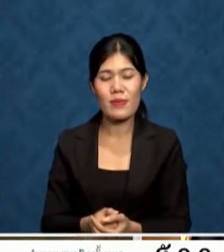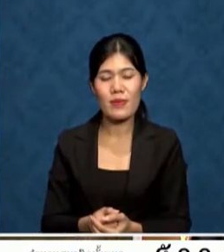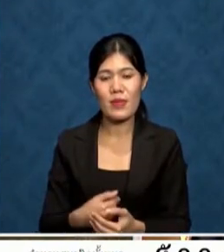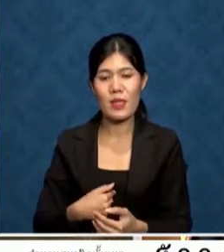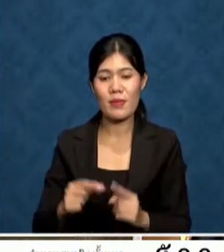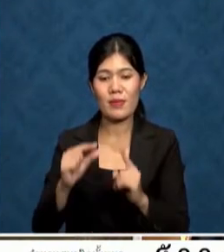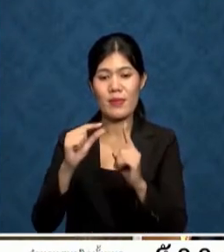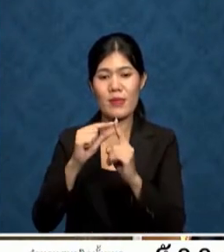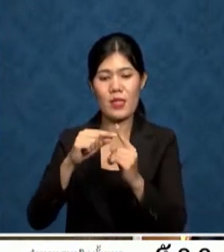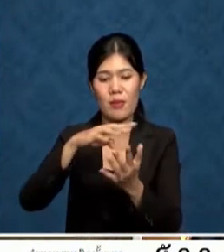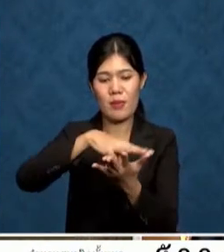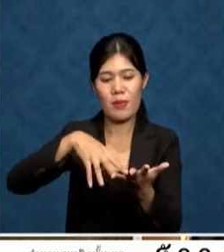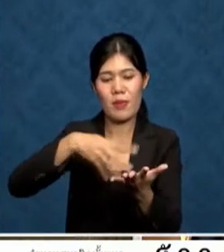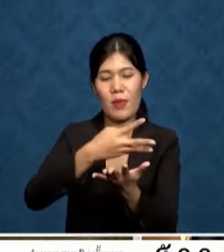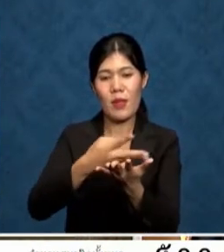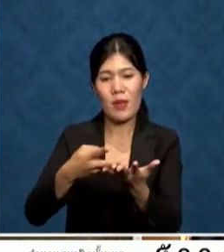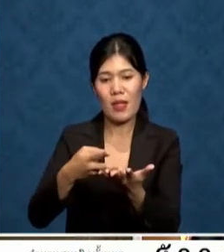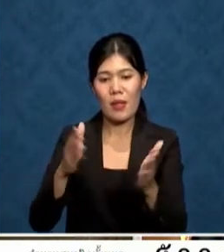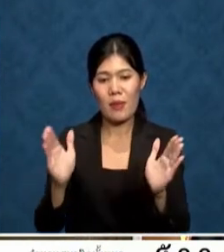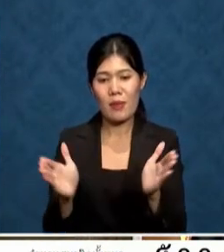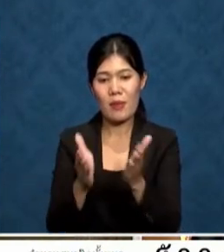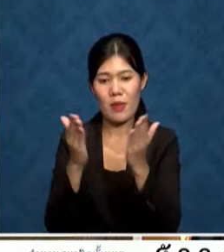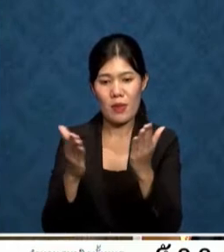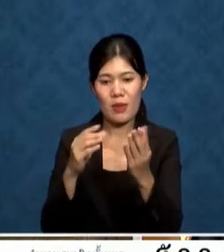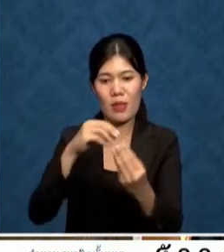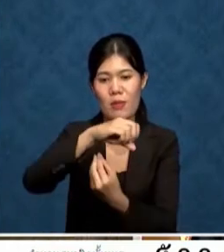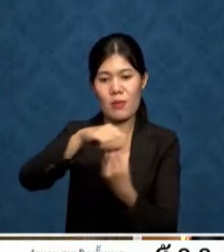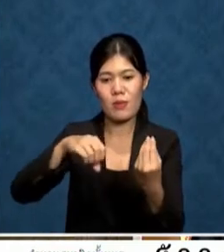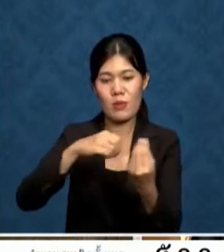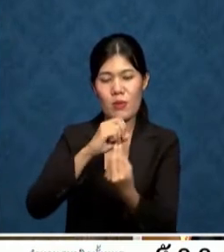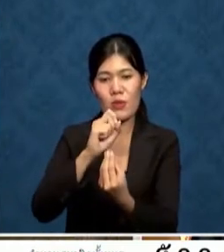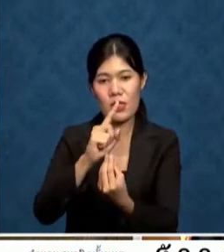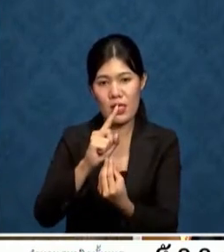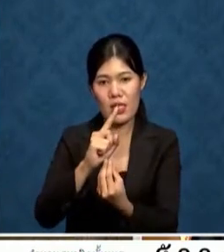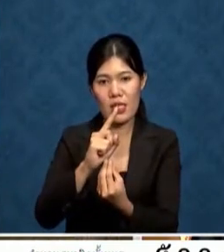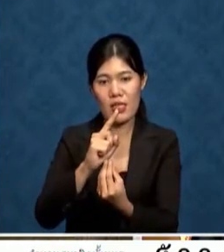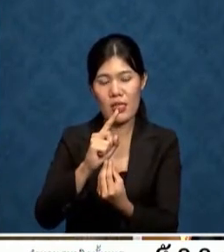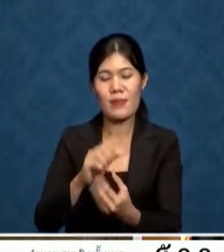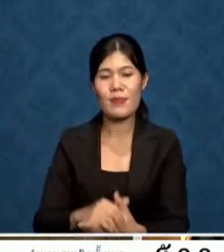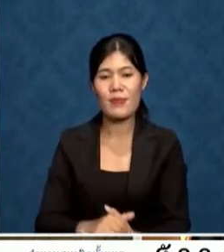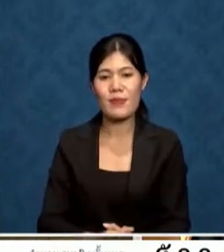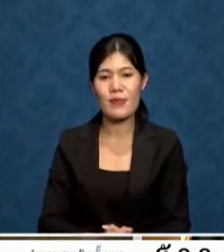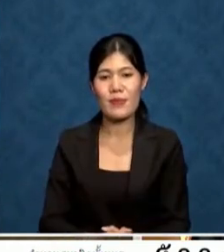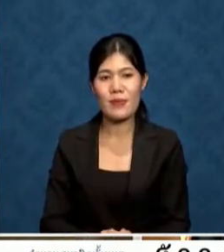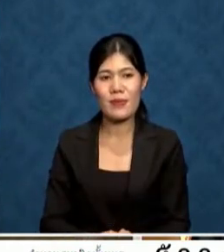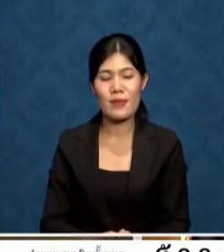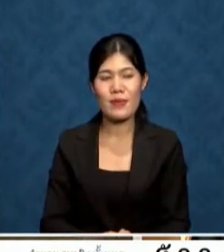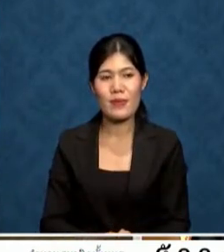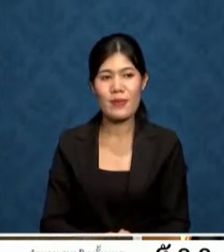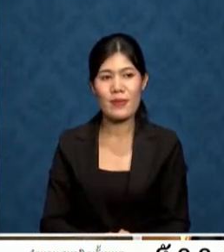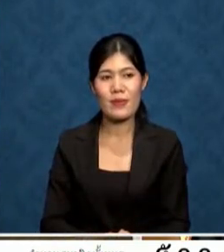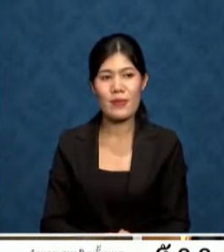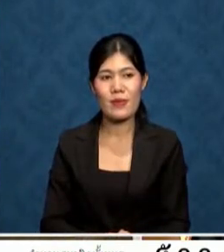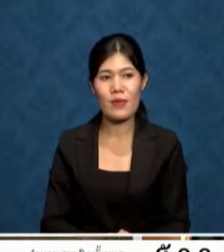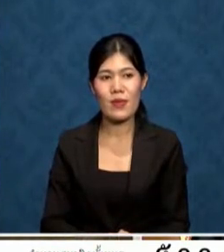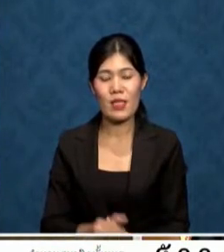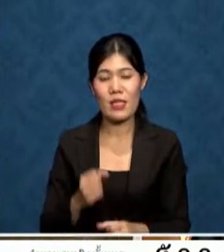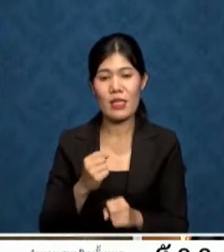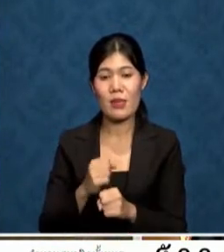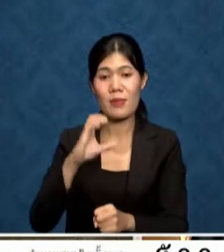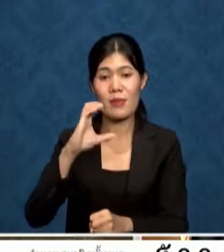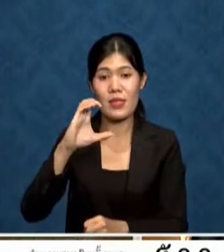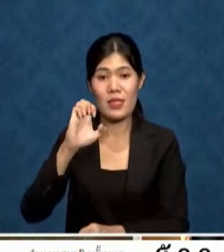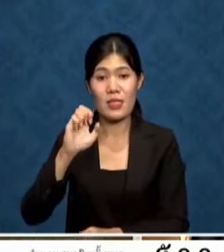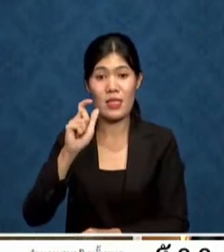แผนบูรณาการยกระดับอุตสาหกรรมสร้างสรรค์ไทยนะครับพูดโมเดล ceaนี้ไปหลายท่านนั่งฟังอาจจะแบบ